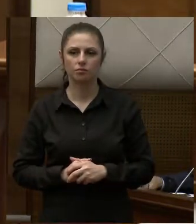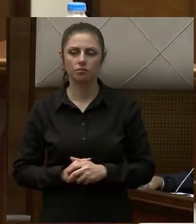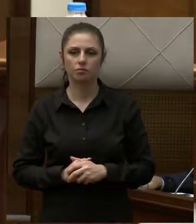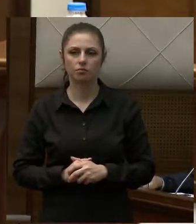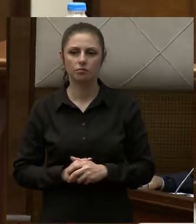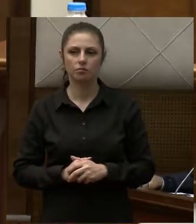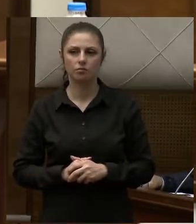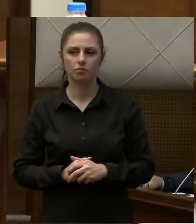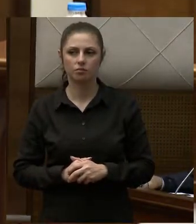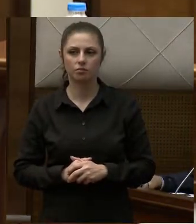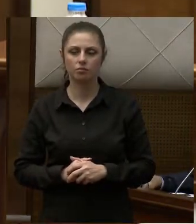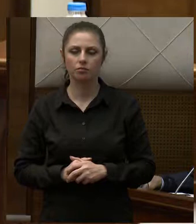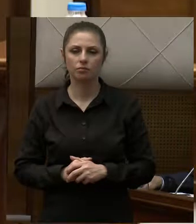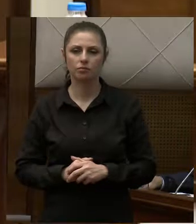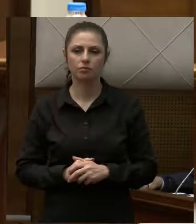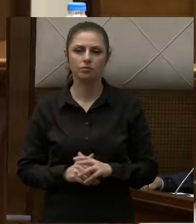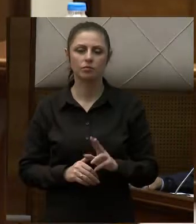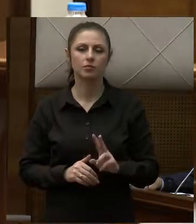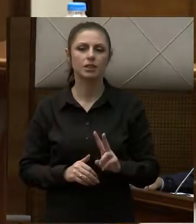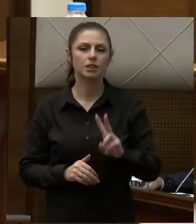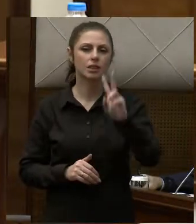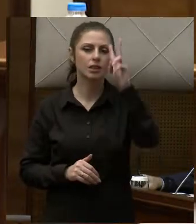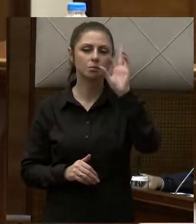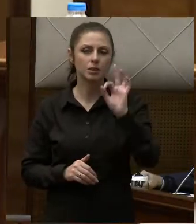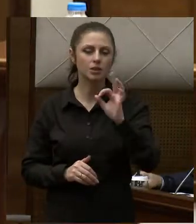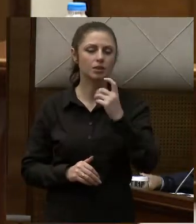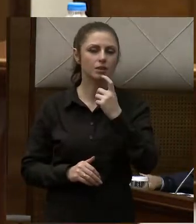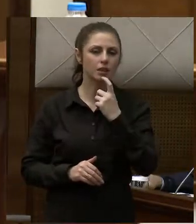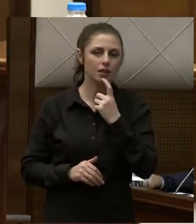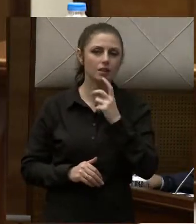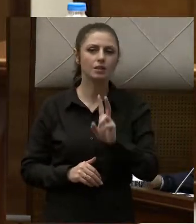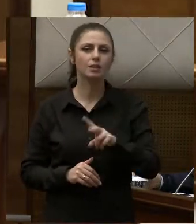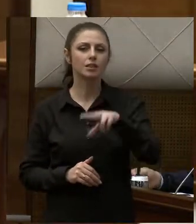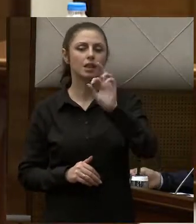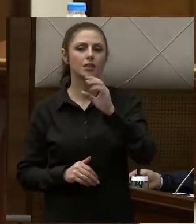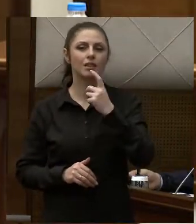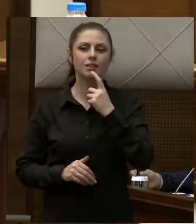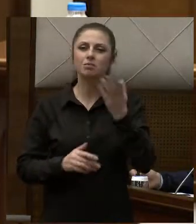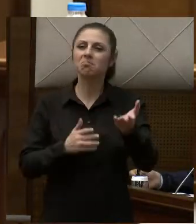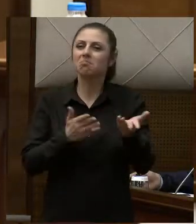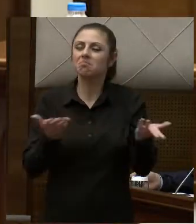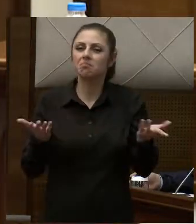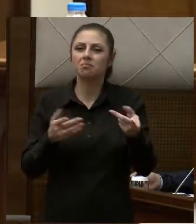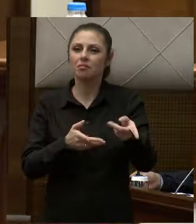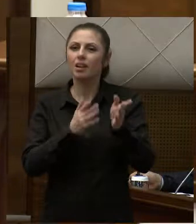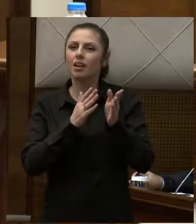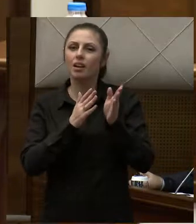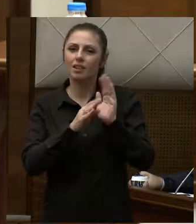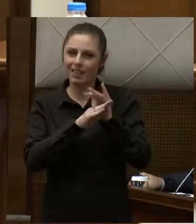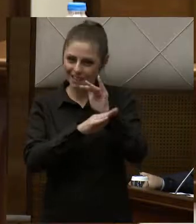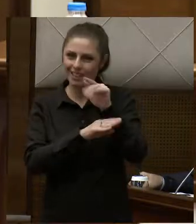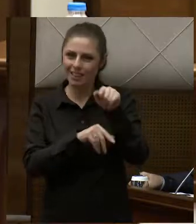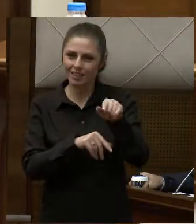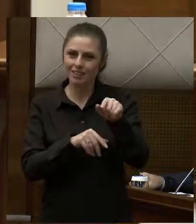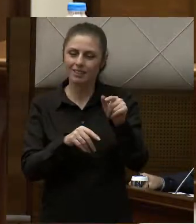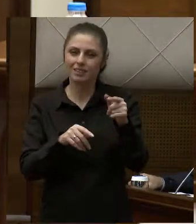arkadaş, 70 yıldır, 80 yıldır sokağında yaşayan adam kalkıyor bir sabah, benim sokağım ismi Torbacı